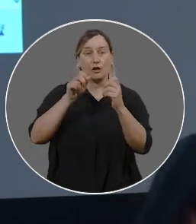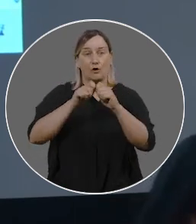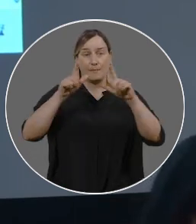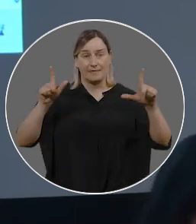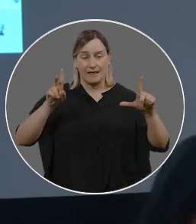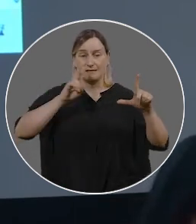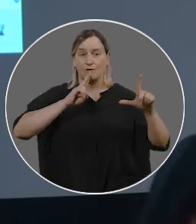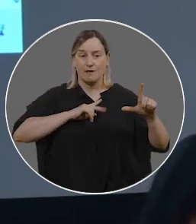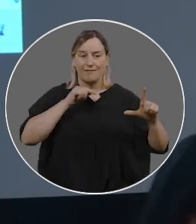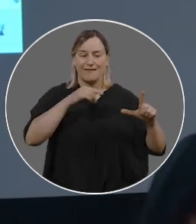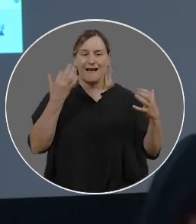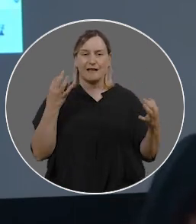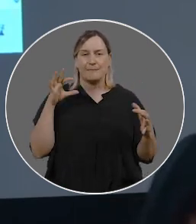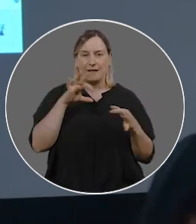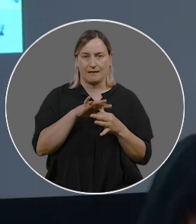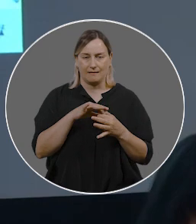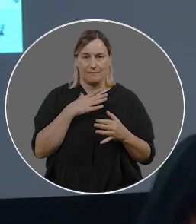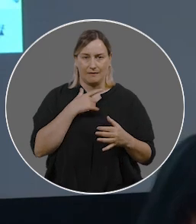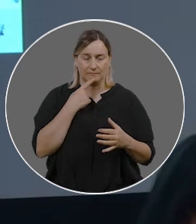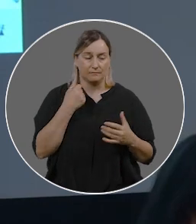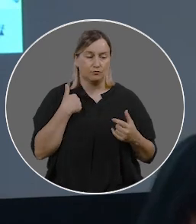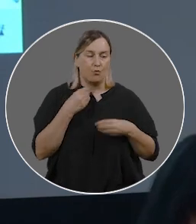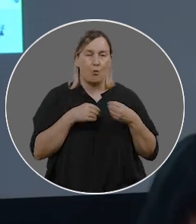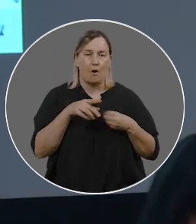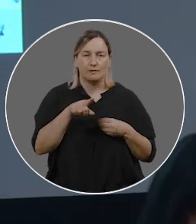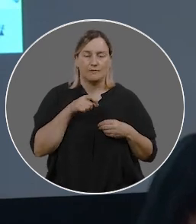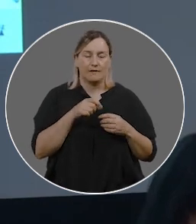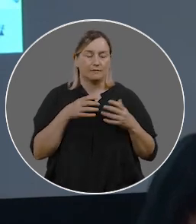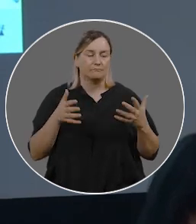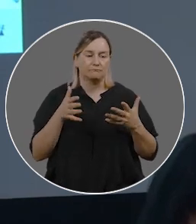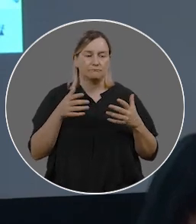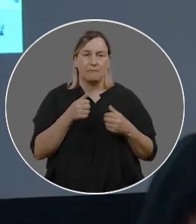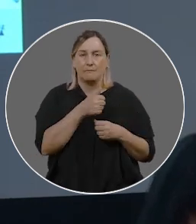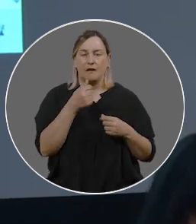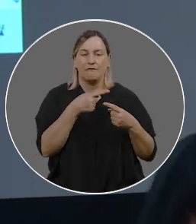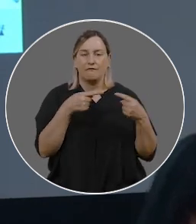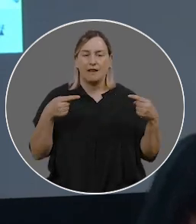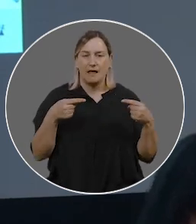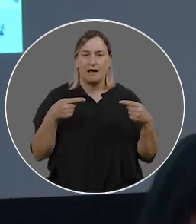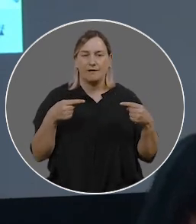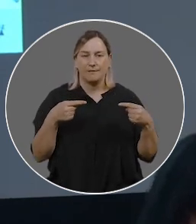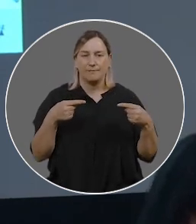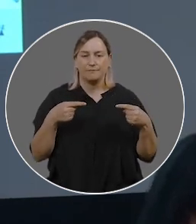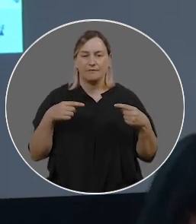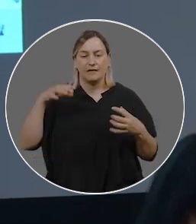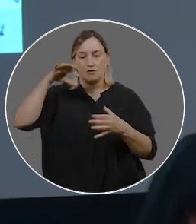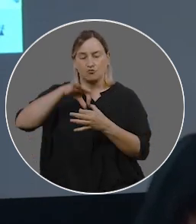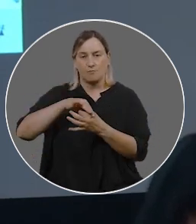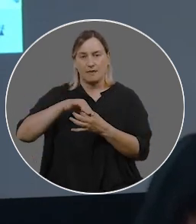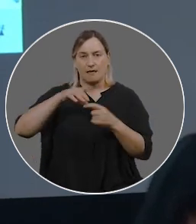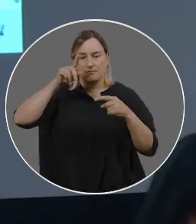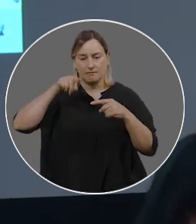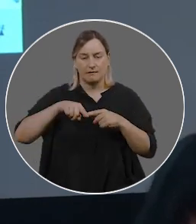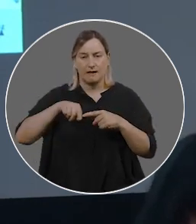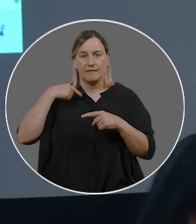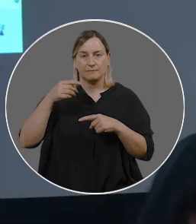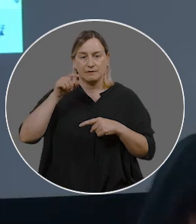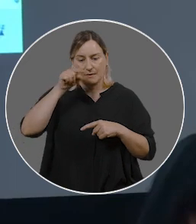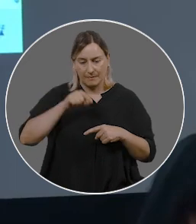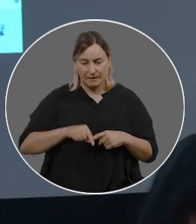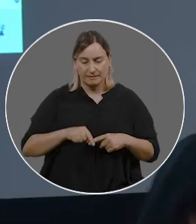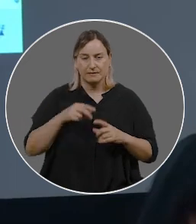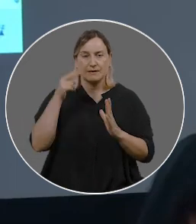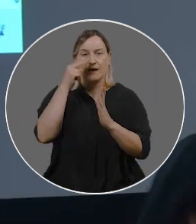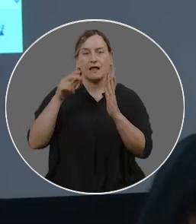què pertany. No? Si tu has agafat la primera fila i has combinat cel·les i després te'n vas cap a baix amb el lector de